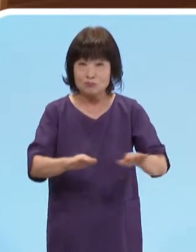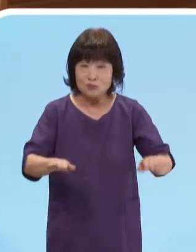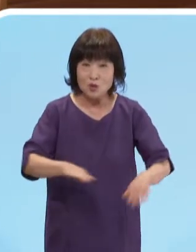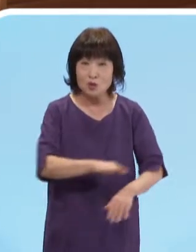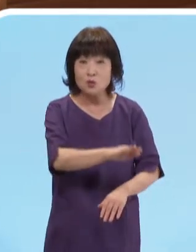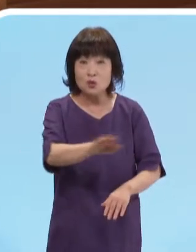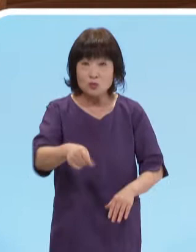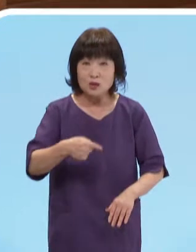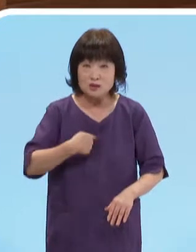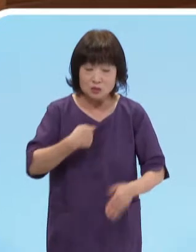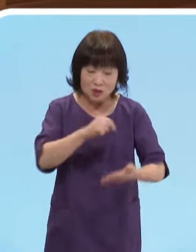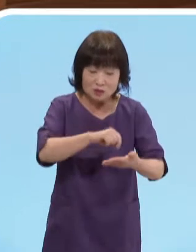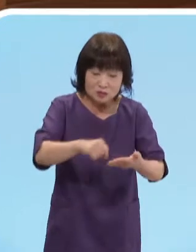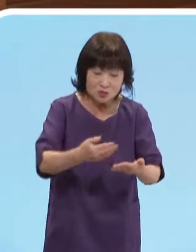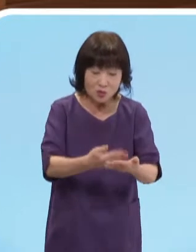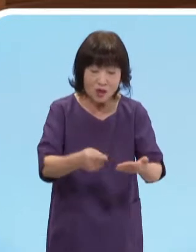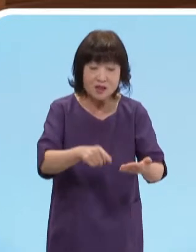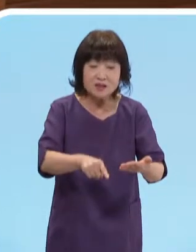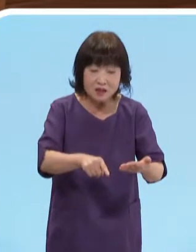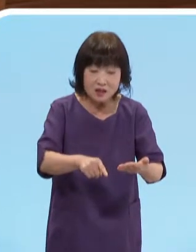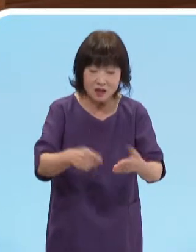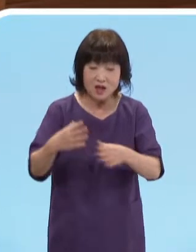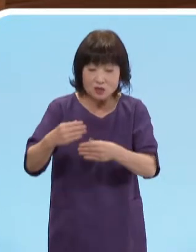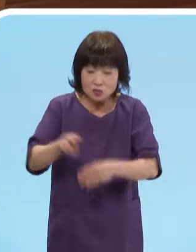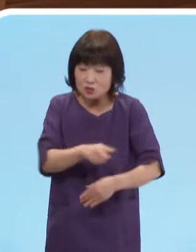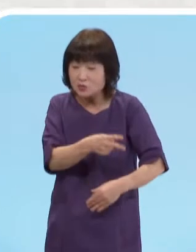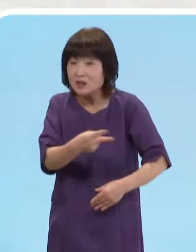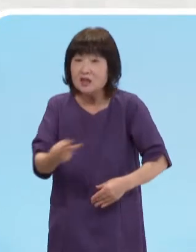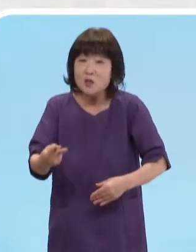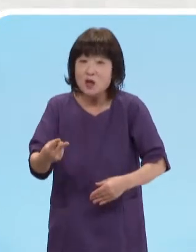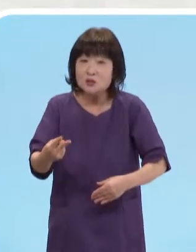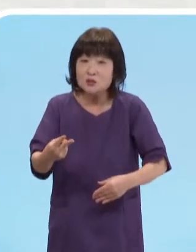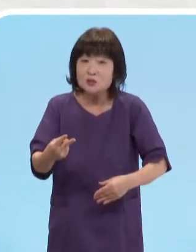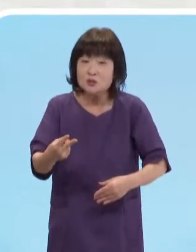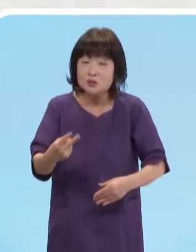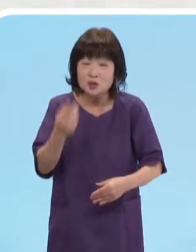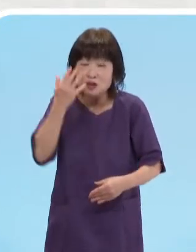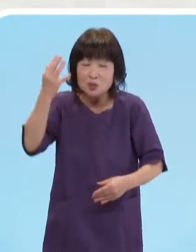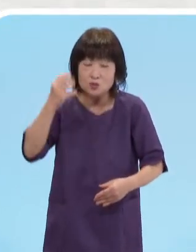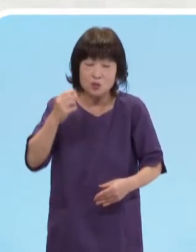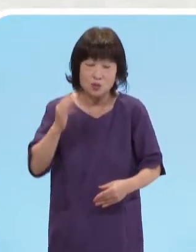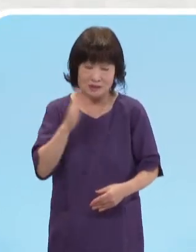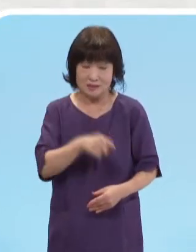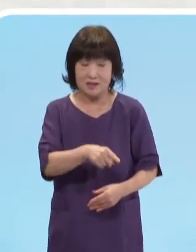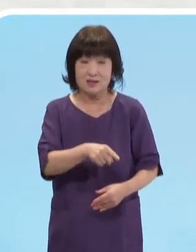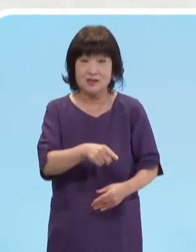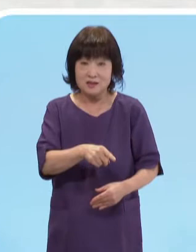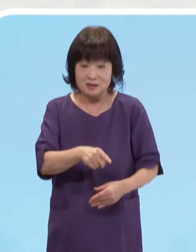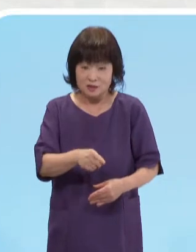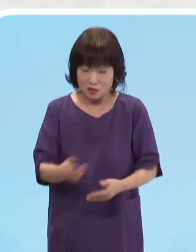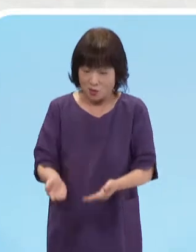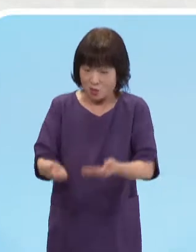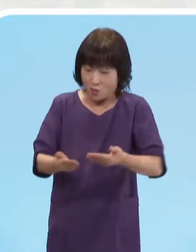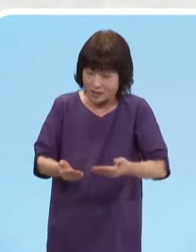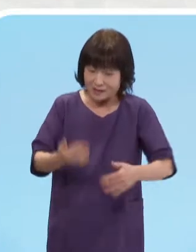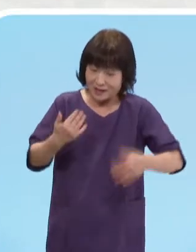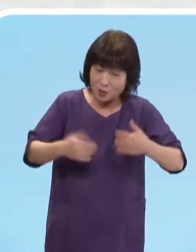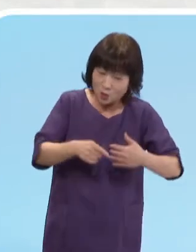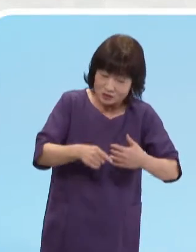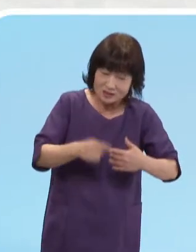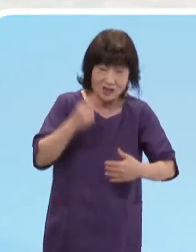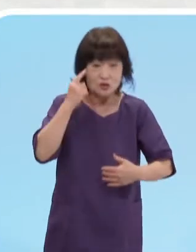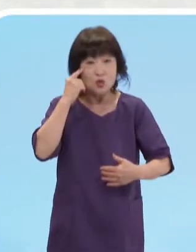がぬいぐるみになるなんてことを想像してないので、うわすごいって喜んでくれるかなと思ってたら、意外